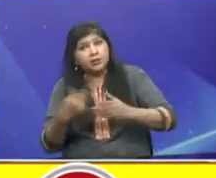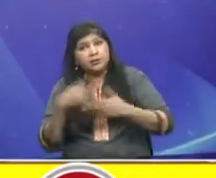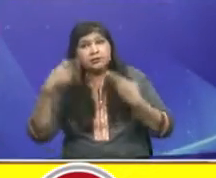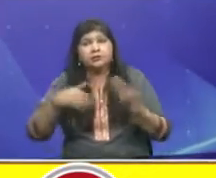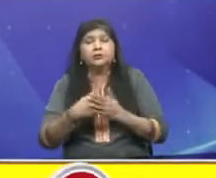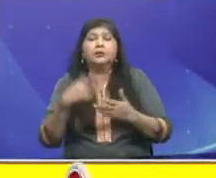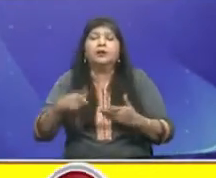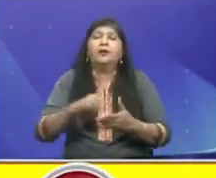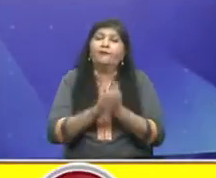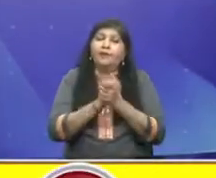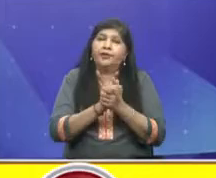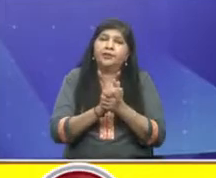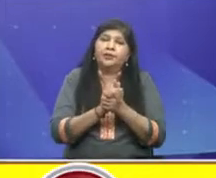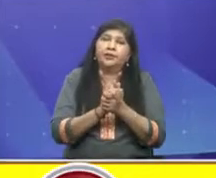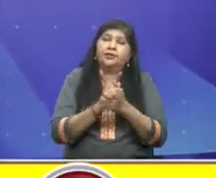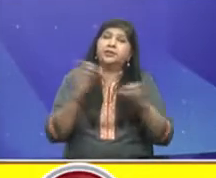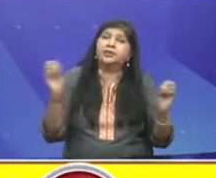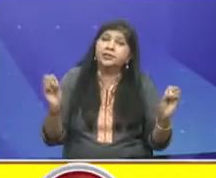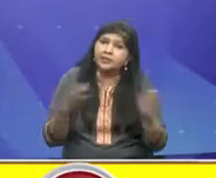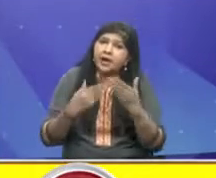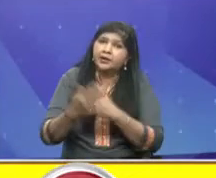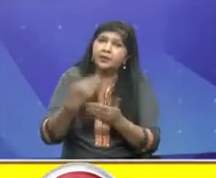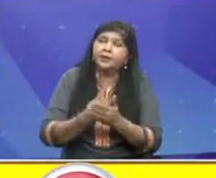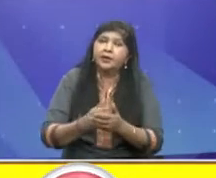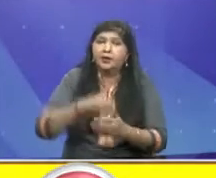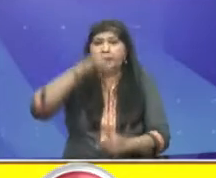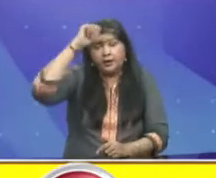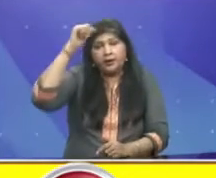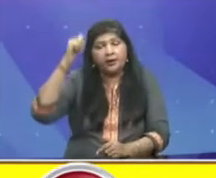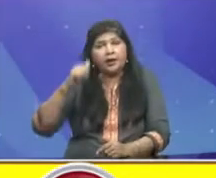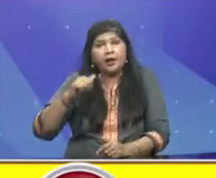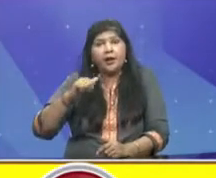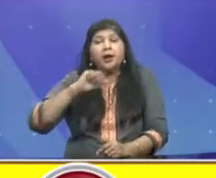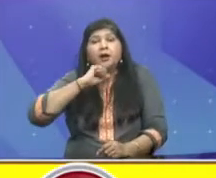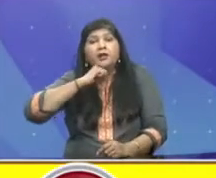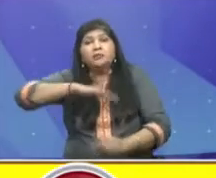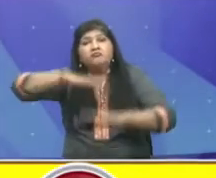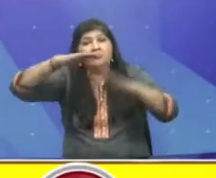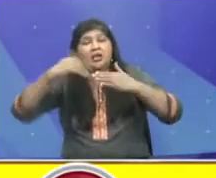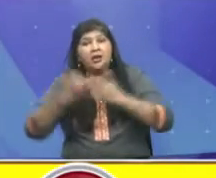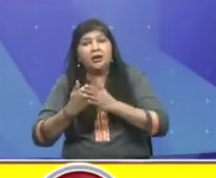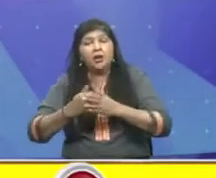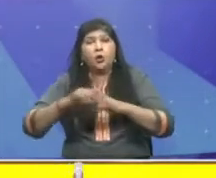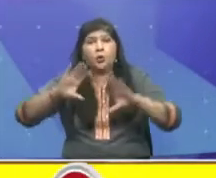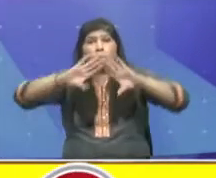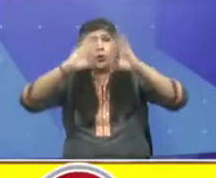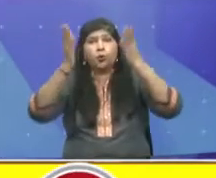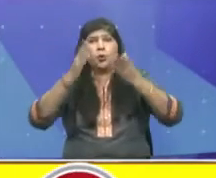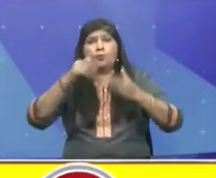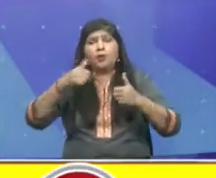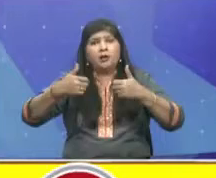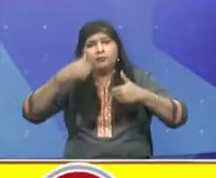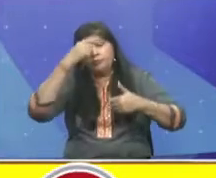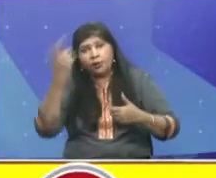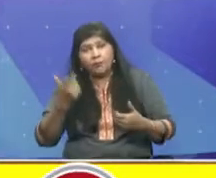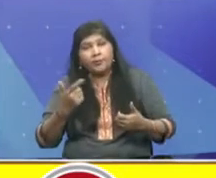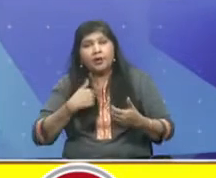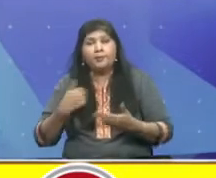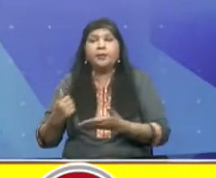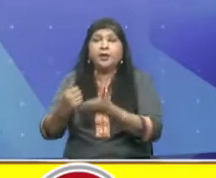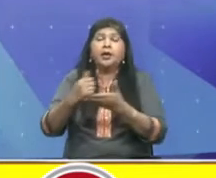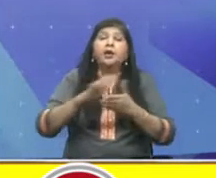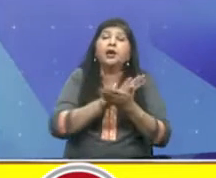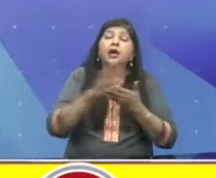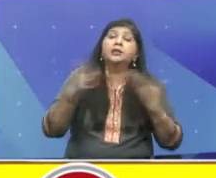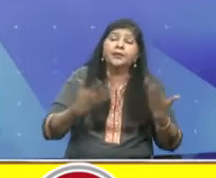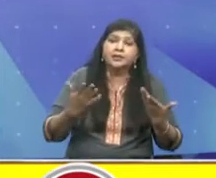साथियों, स्टार्टअप्स के जरिए भारतीय युवा ग्लोबल प्रॉब्लम्स के समाधान में भी अपना योगदान दे